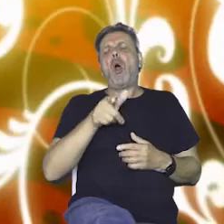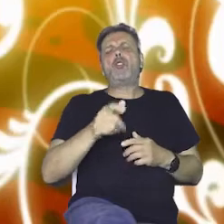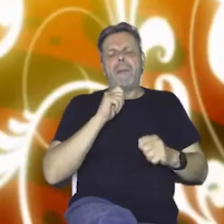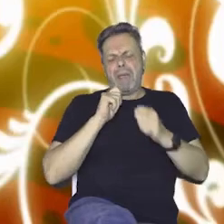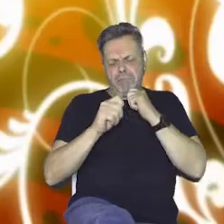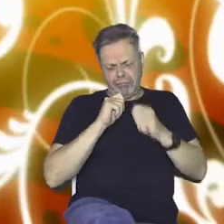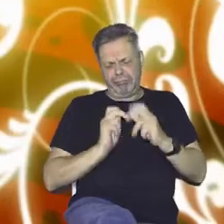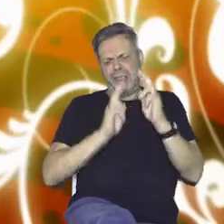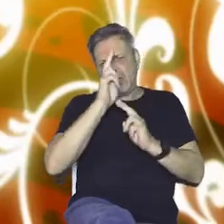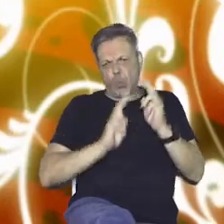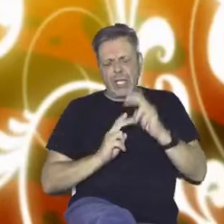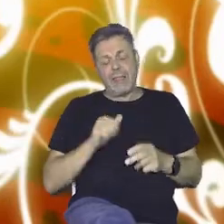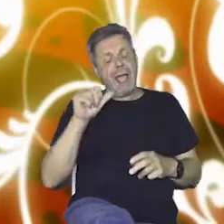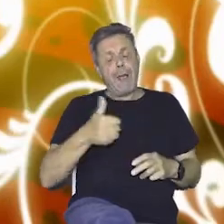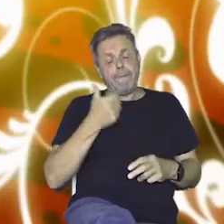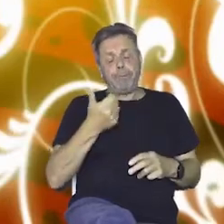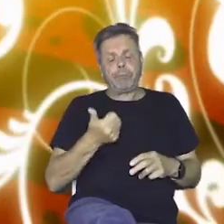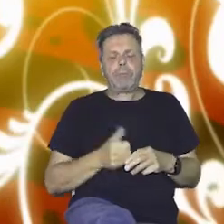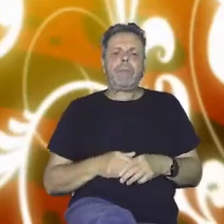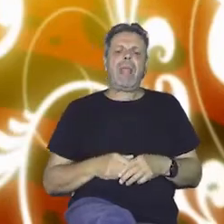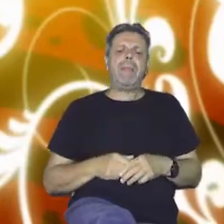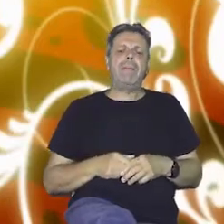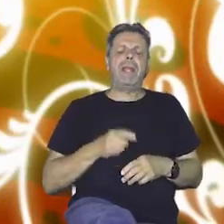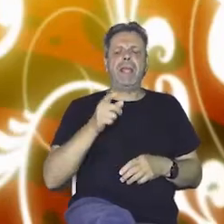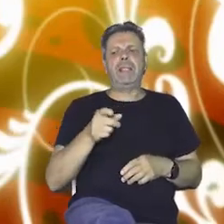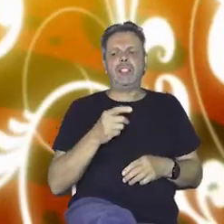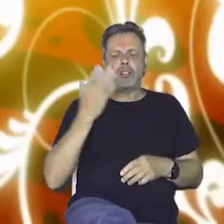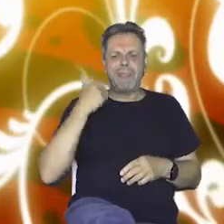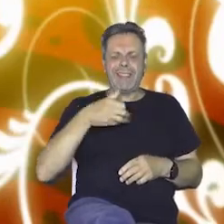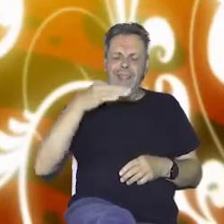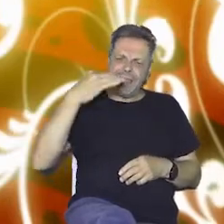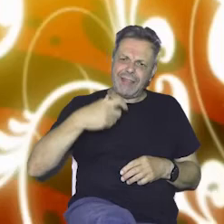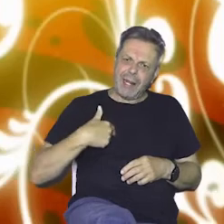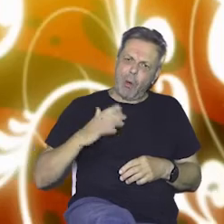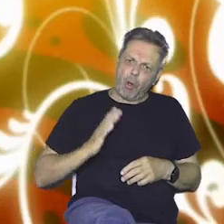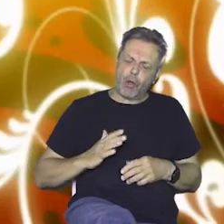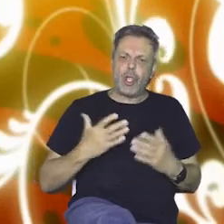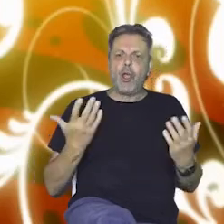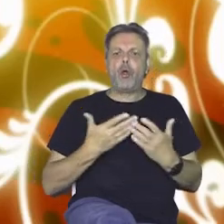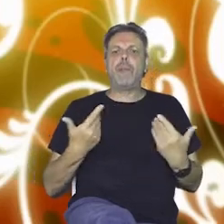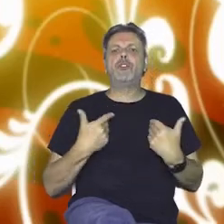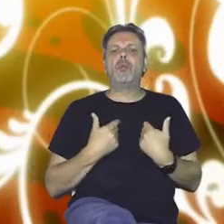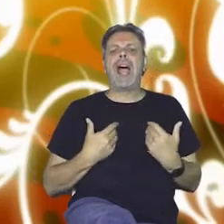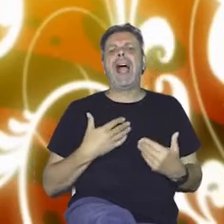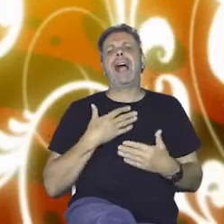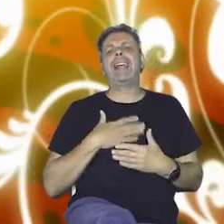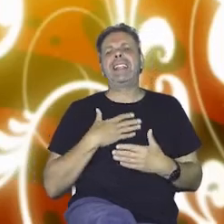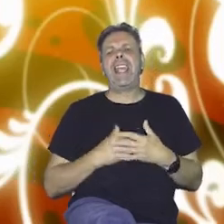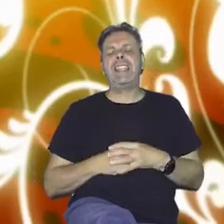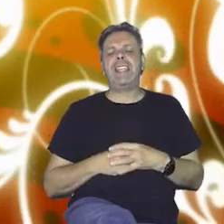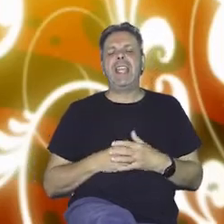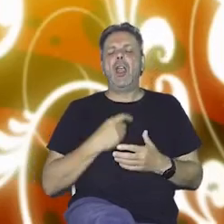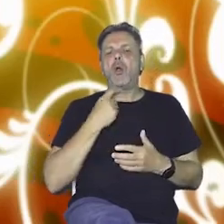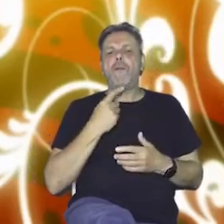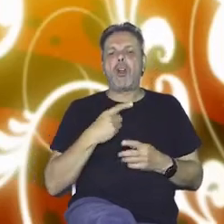diskutirati. Da, a najprije, Željko, ti ćeš biti jedini moj gost kojem ću ja htjeti i željeti